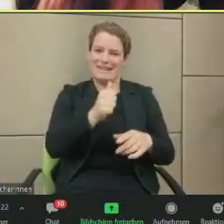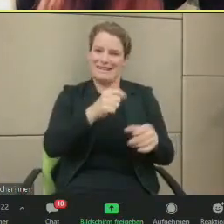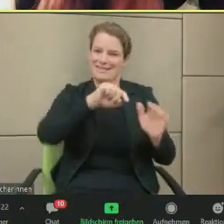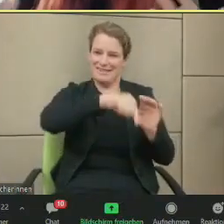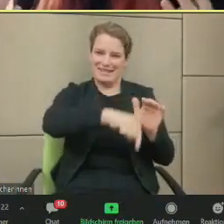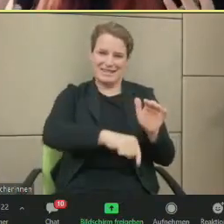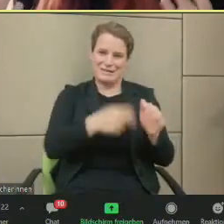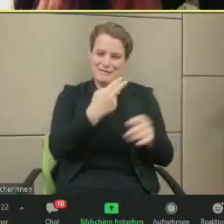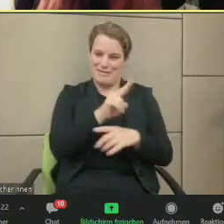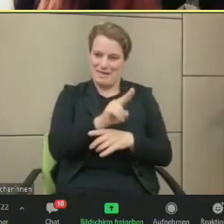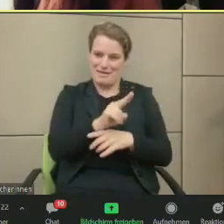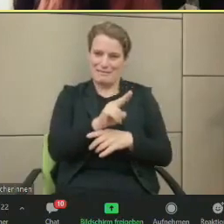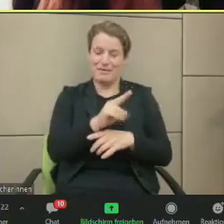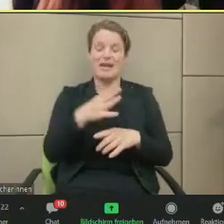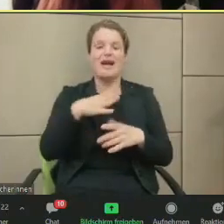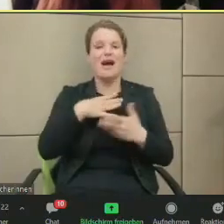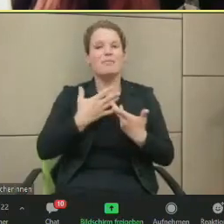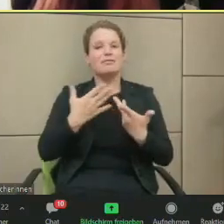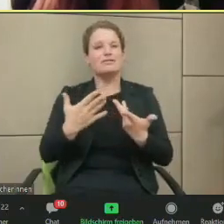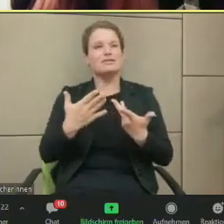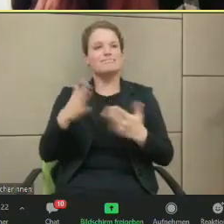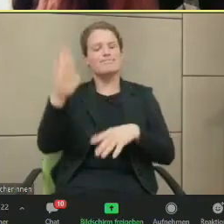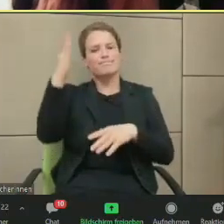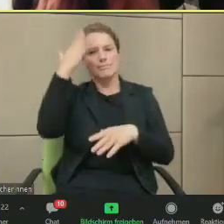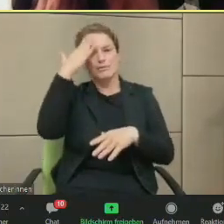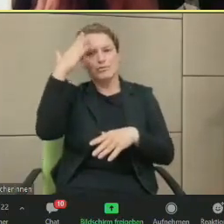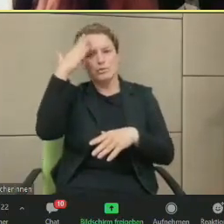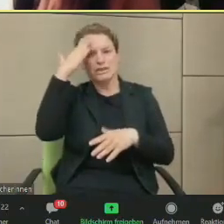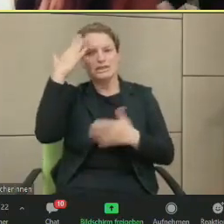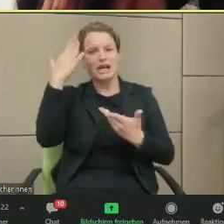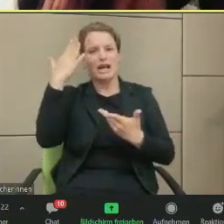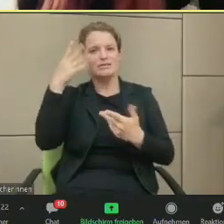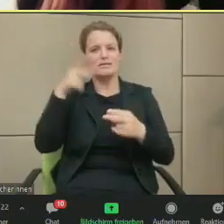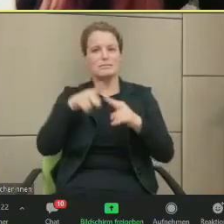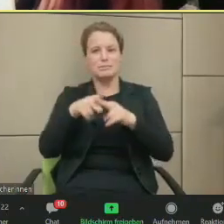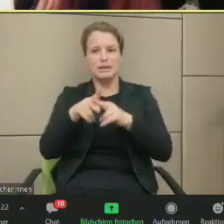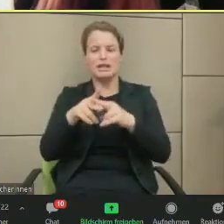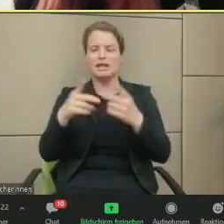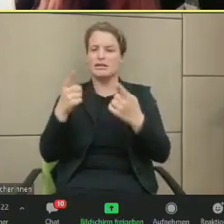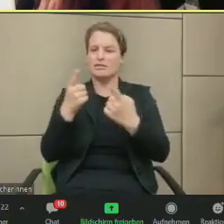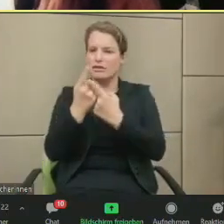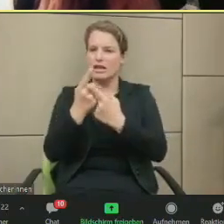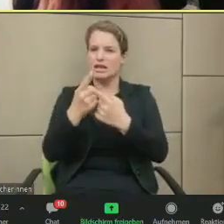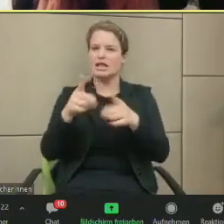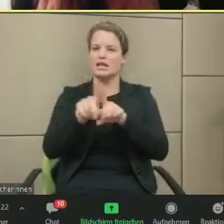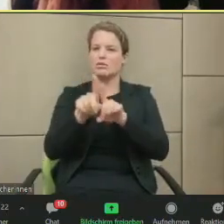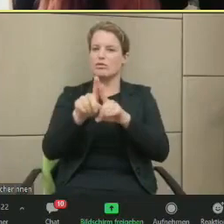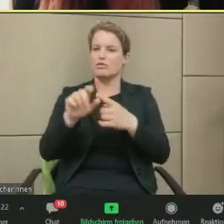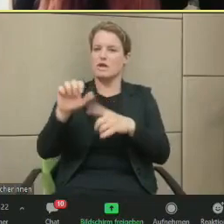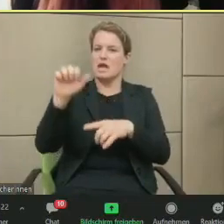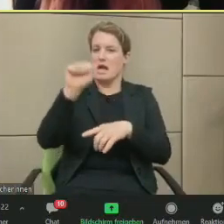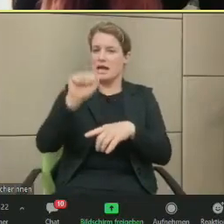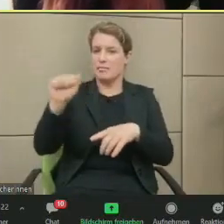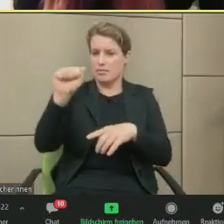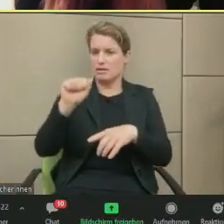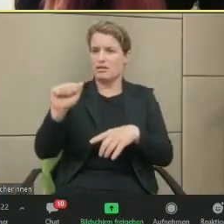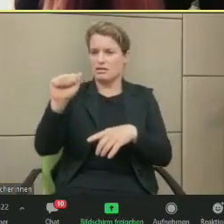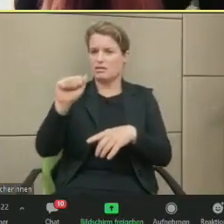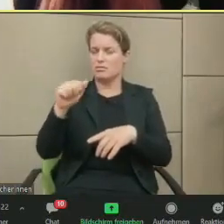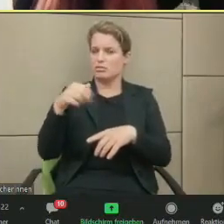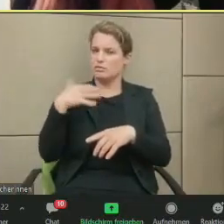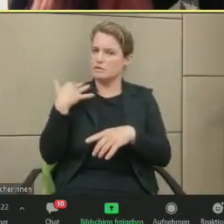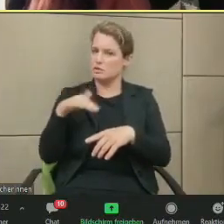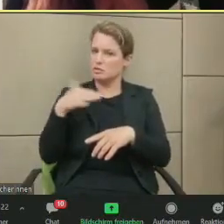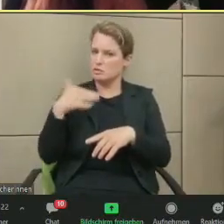die Awareness für Behindertenfeindlichkeit und Ableismus ist, sage ich einmal, in der LehrerInnenausbildung